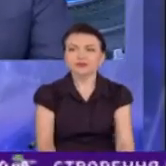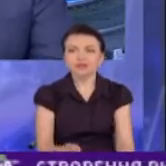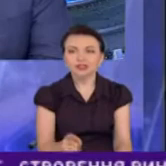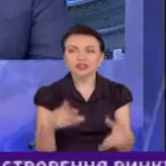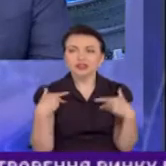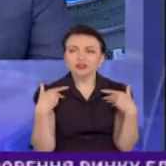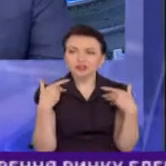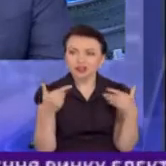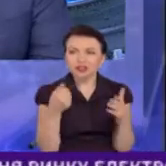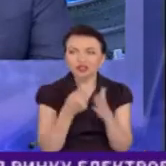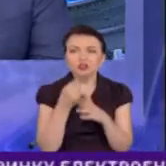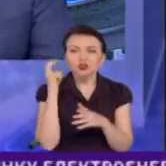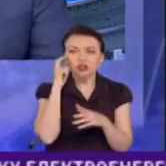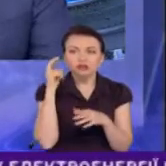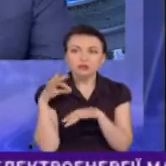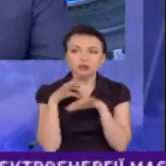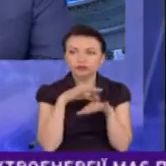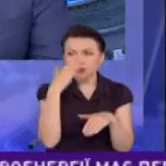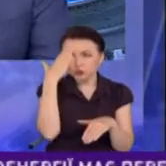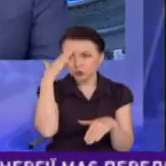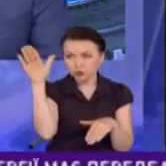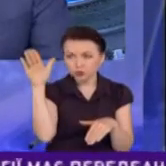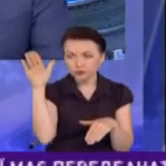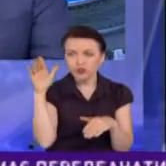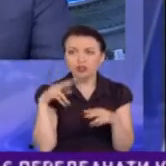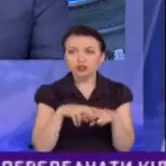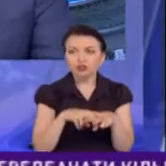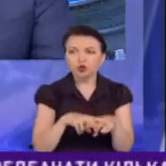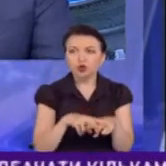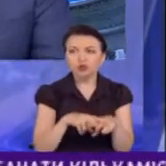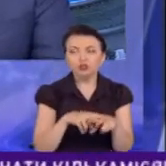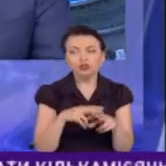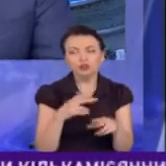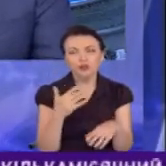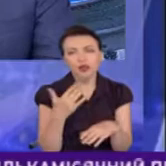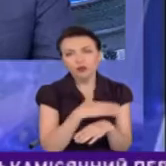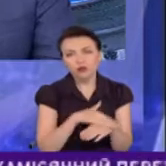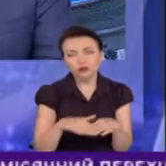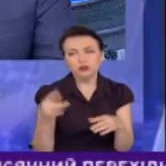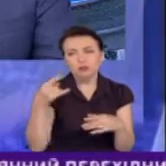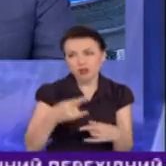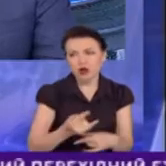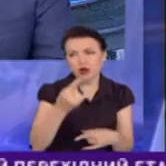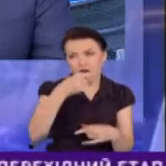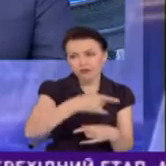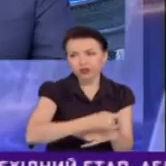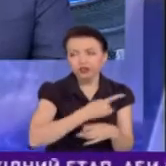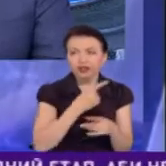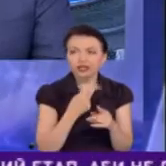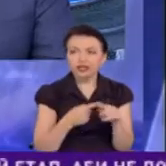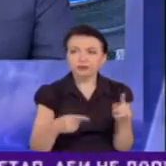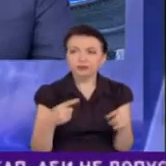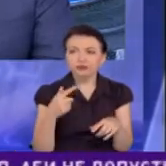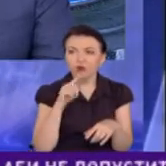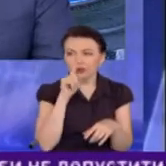студії. До Києва привезли чужого. Столичні вулиці сьогодні знову плавали, авто плавали на столичних вулицях. Ну і буквально 2 години тому